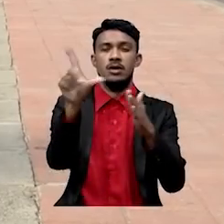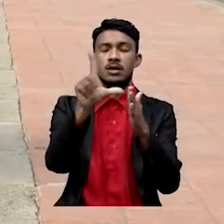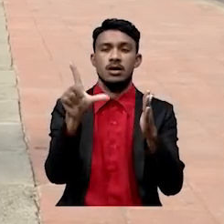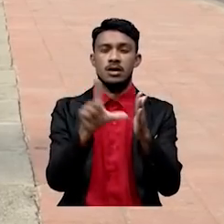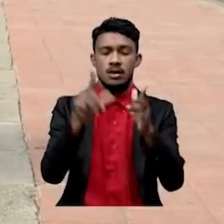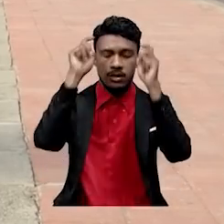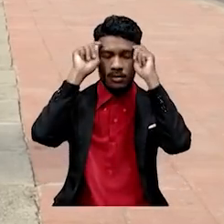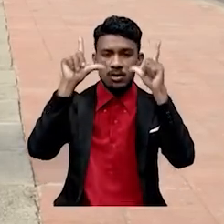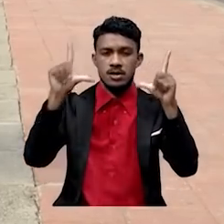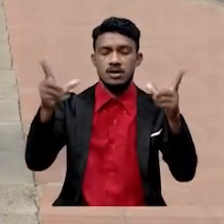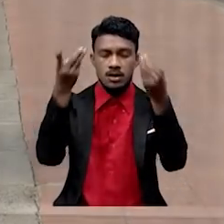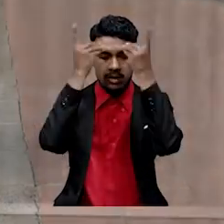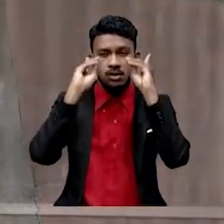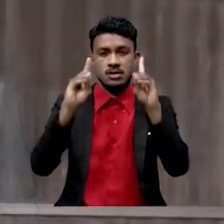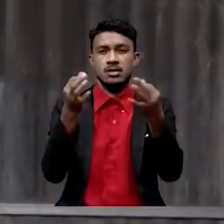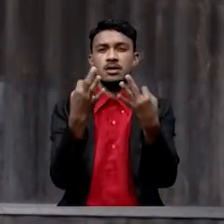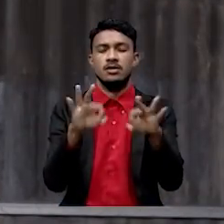Timor-Leste define ona.